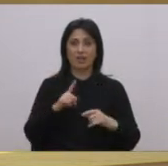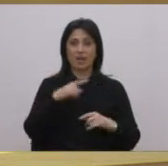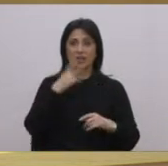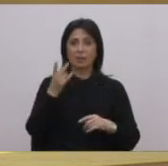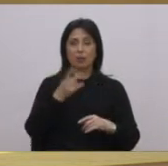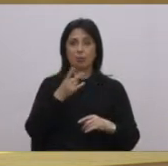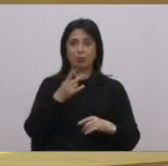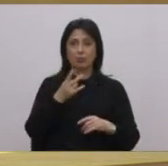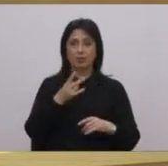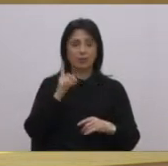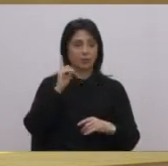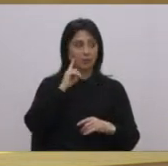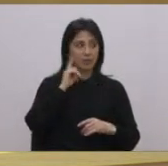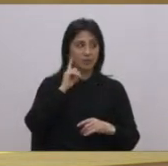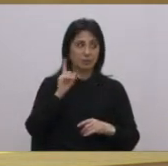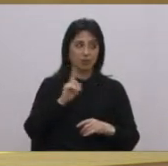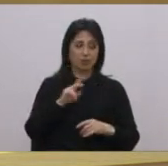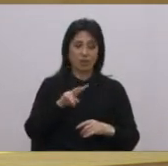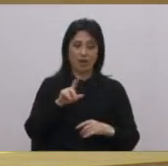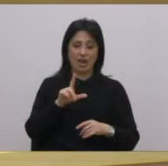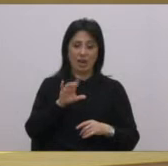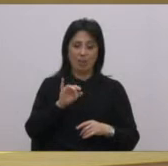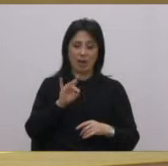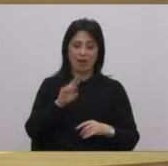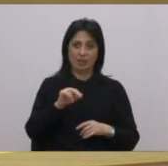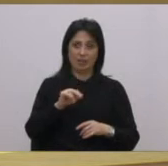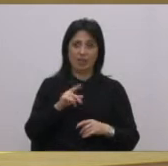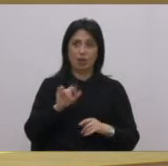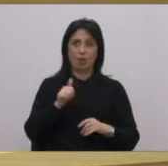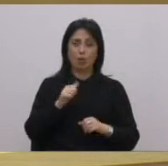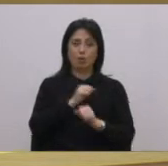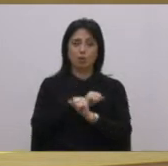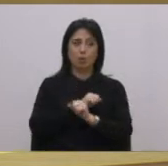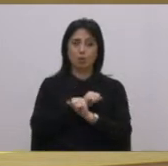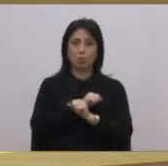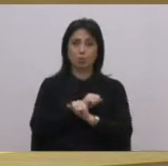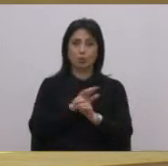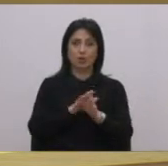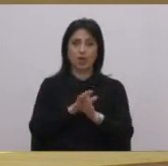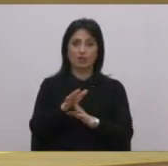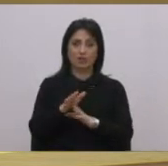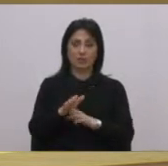უნდა, მესმის, რომ ლებარდის როგორც კურორტის ათვისება